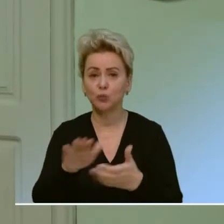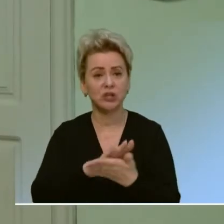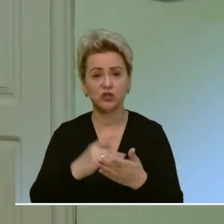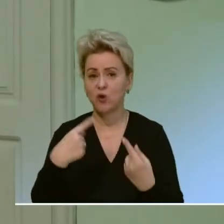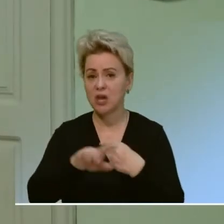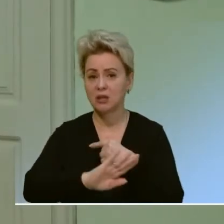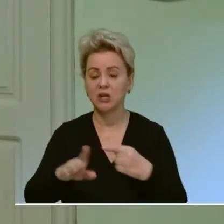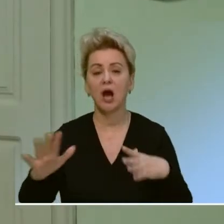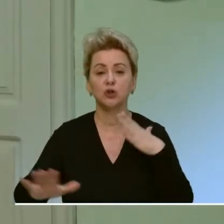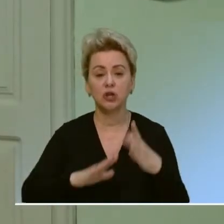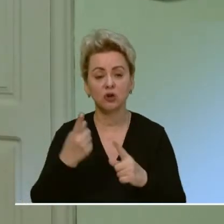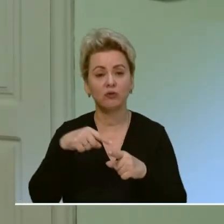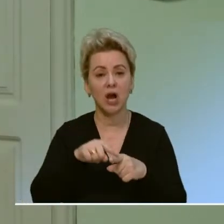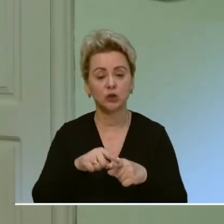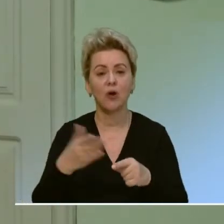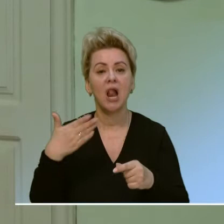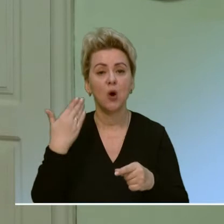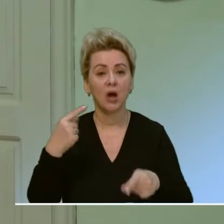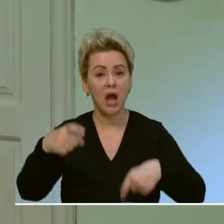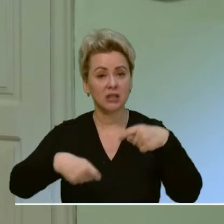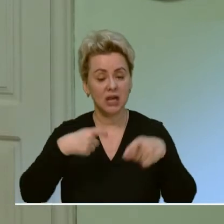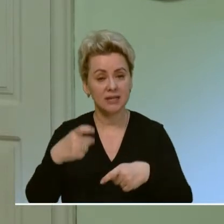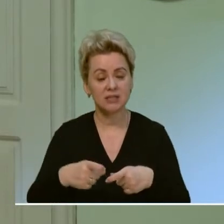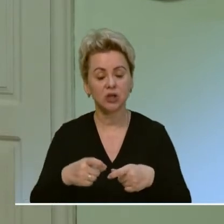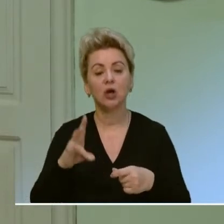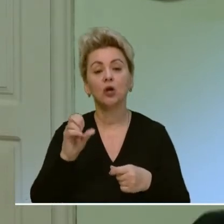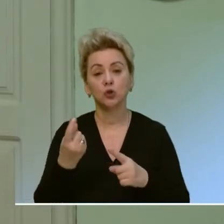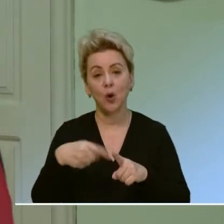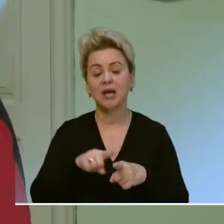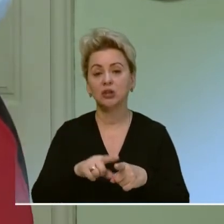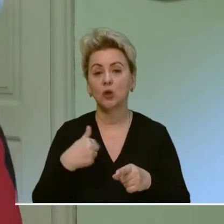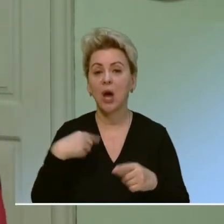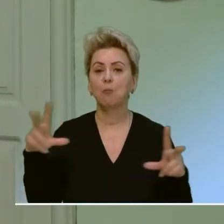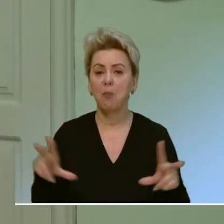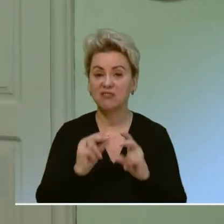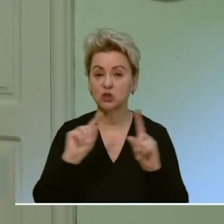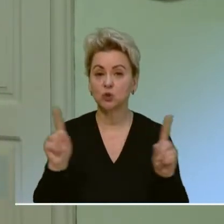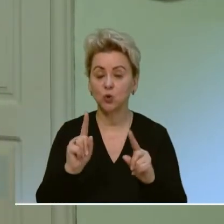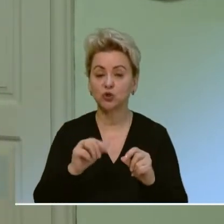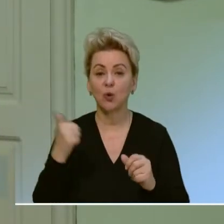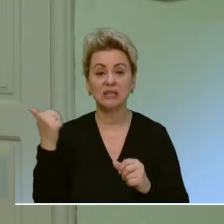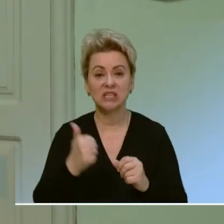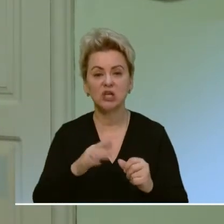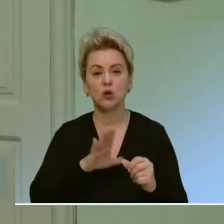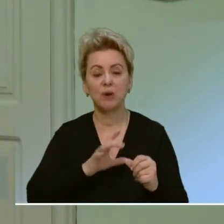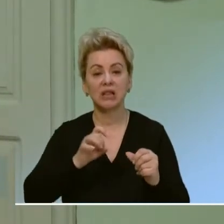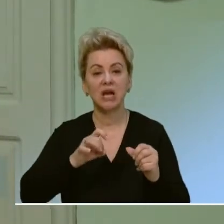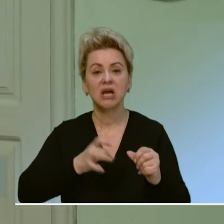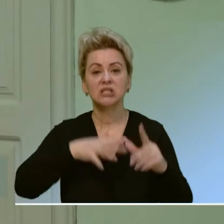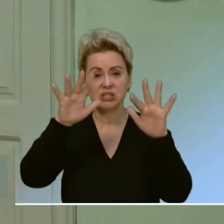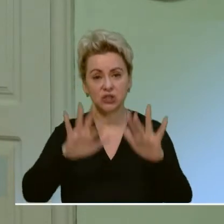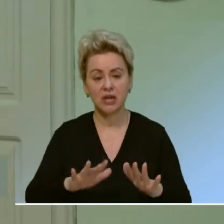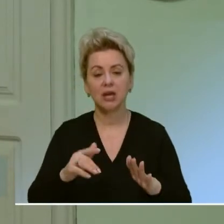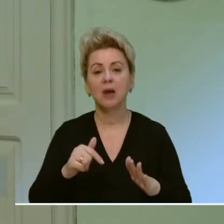не отличаются от тренировок, которые в легкой атлетике. Ну и вот нам еще повезло, что неделю выпал снег, и к нам